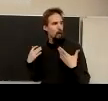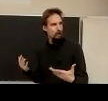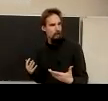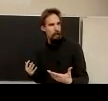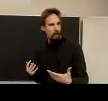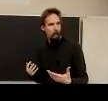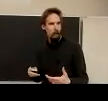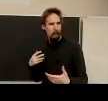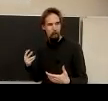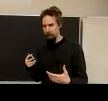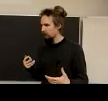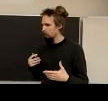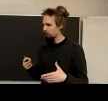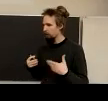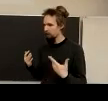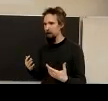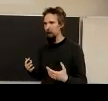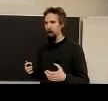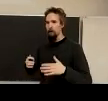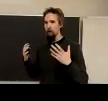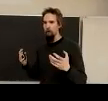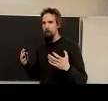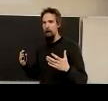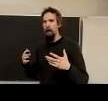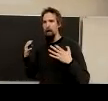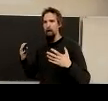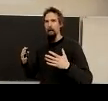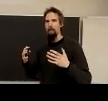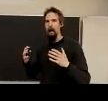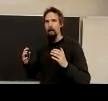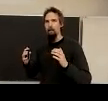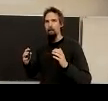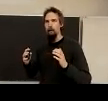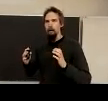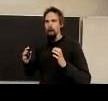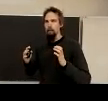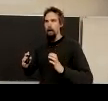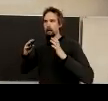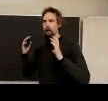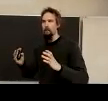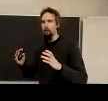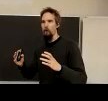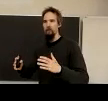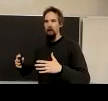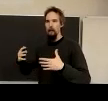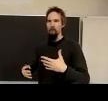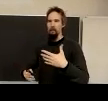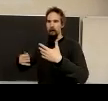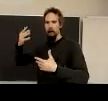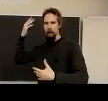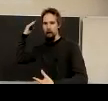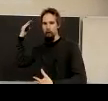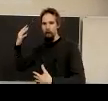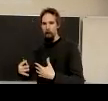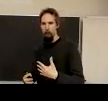kuin fantasialle, tai mistä hän puhui fantasiana. Ja hän ajatteli, että, tämä, niin kuin, että pahimmillaan se voi muodostaa tämmöisen